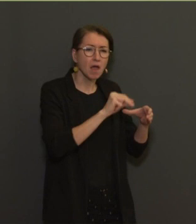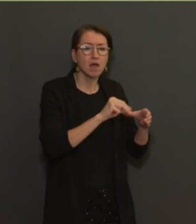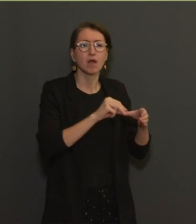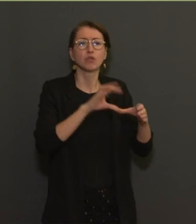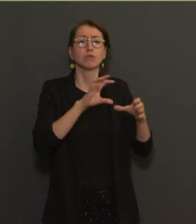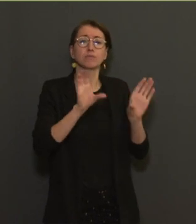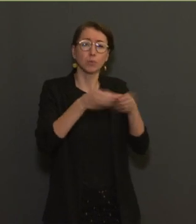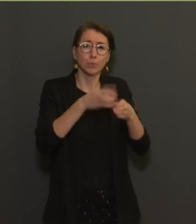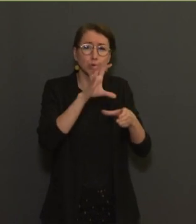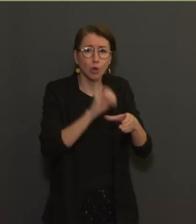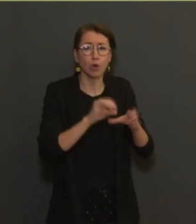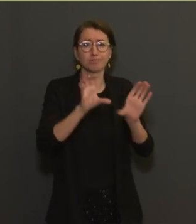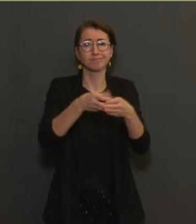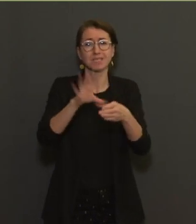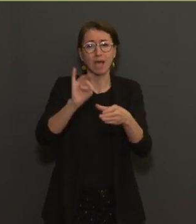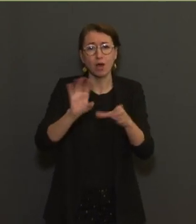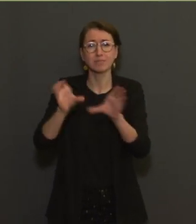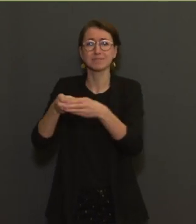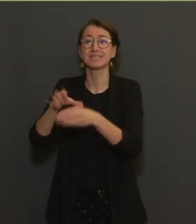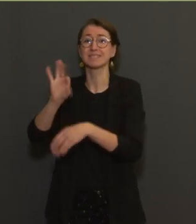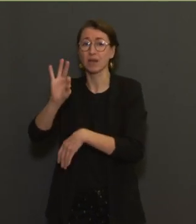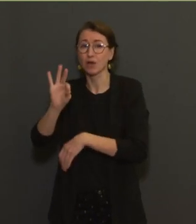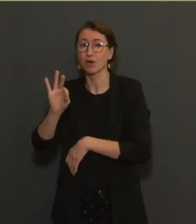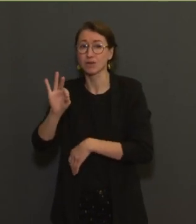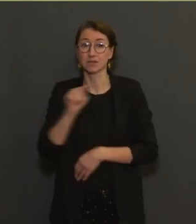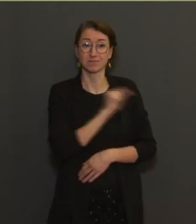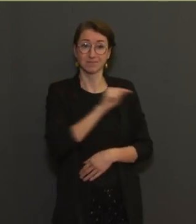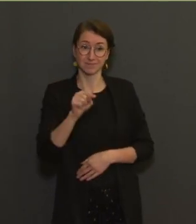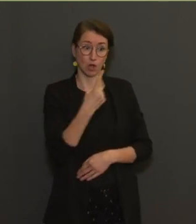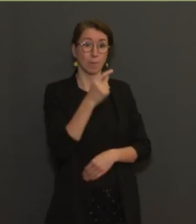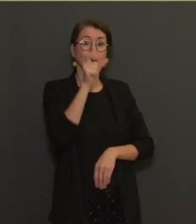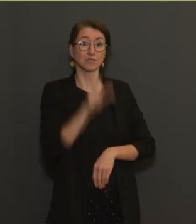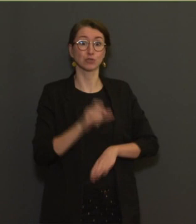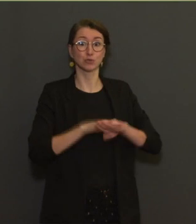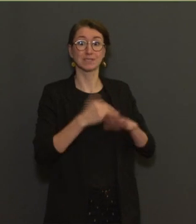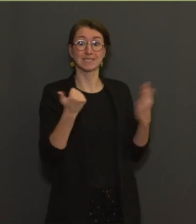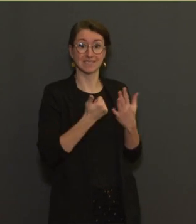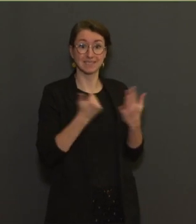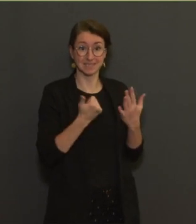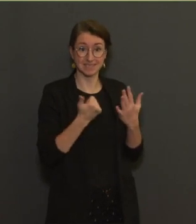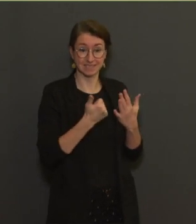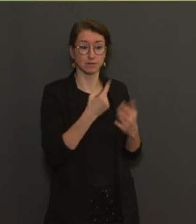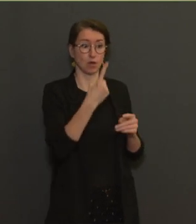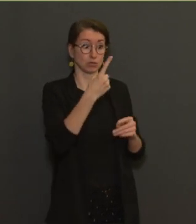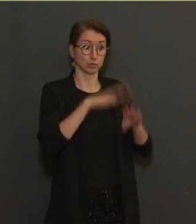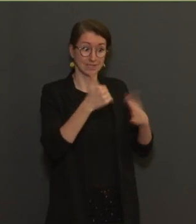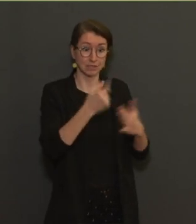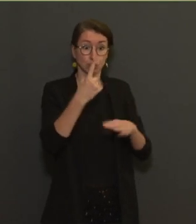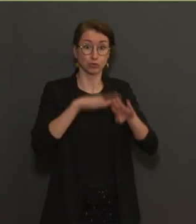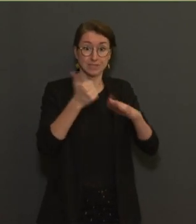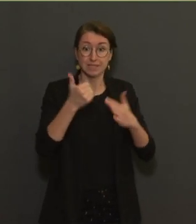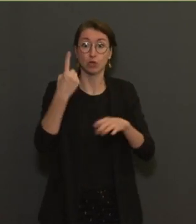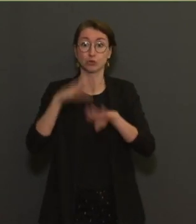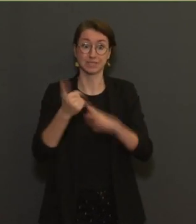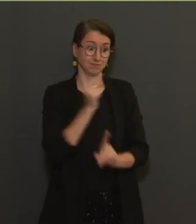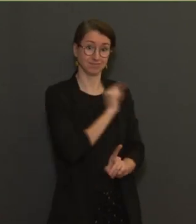cinquantaine. Et c'est le plateau que vous voyez sur la diapositive. Chez les enfants, chez les adolescents, on a une diminution du nombre